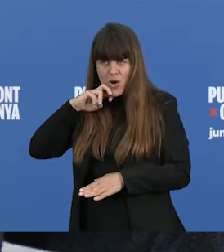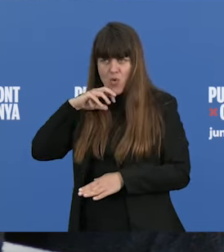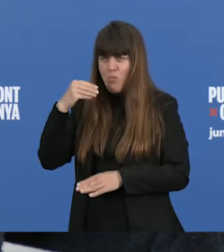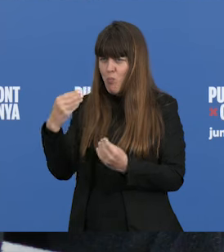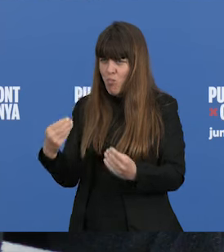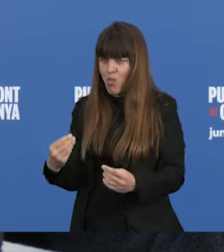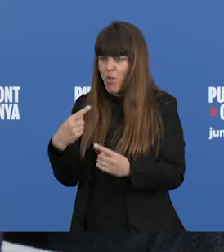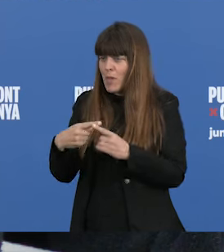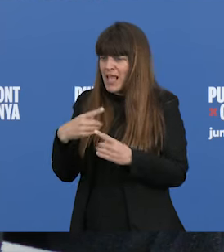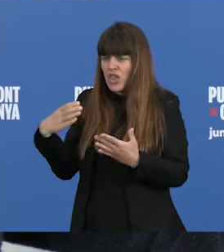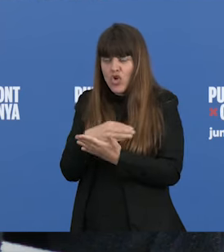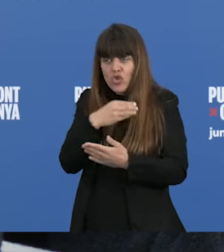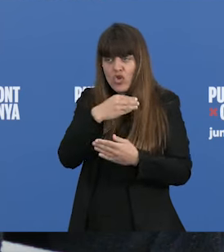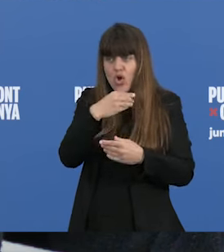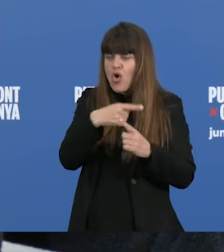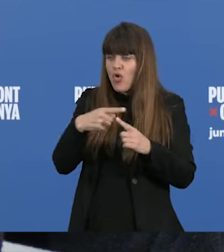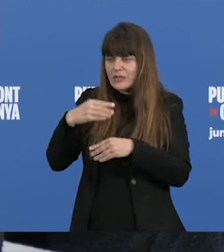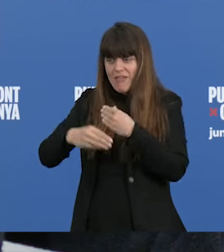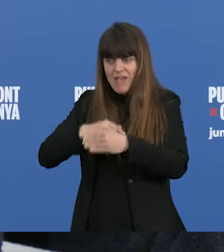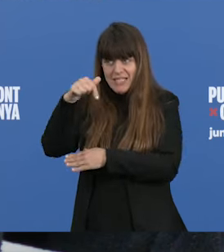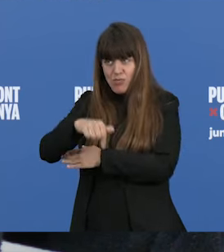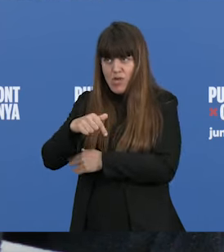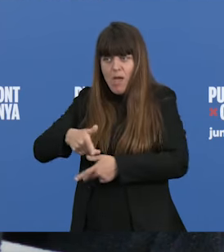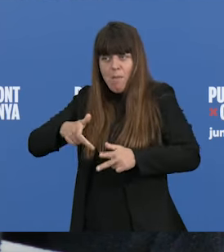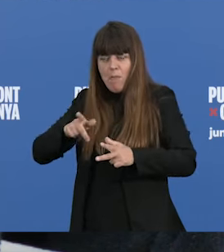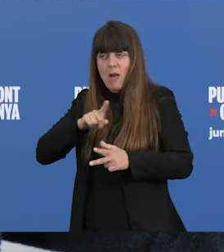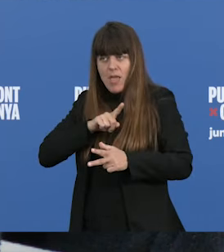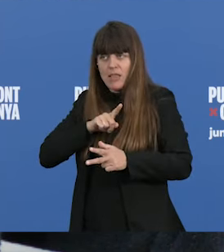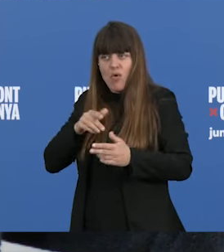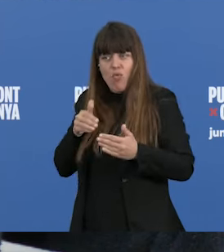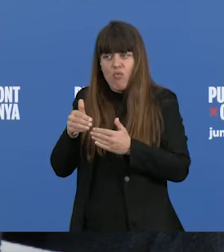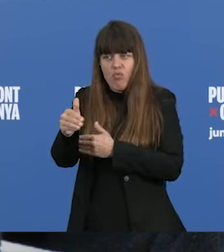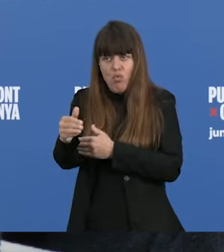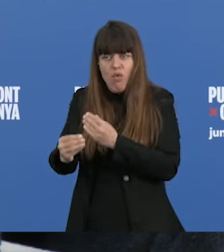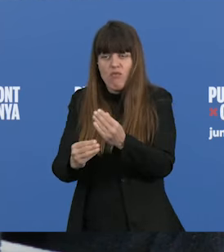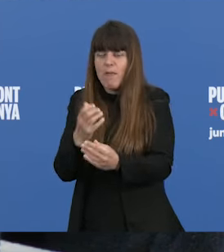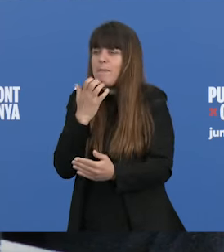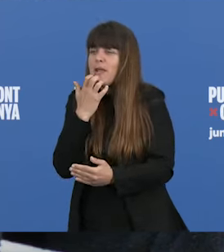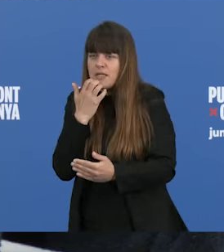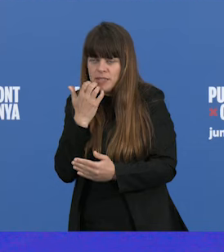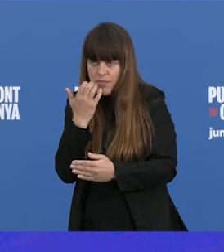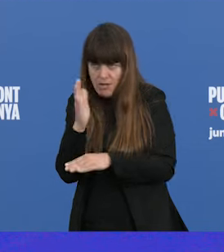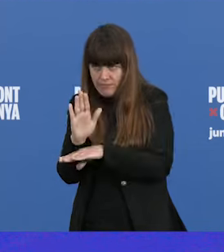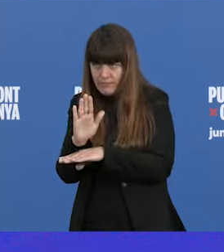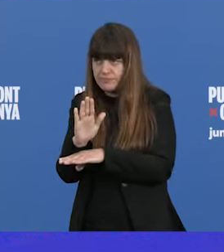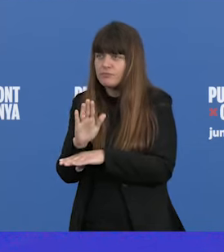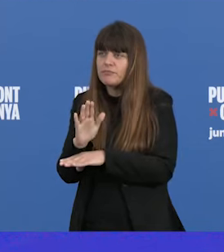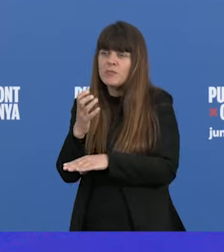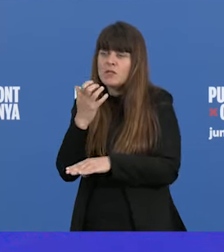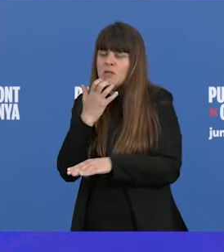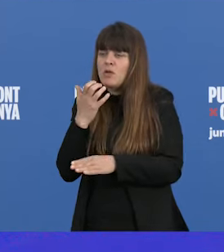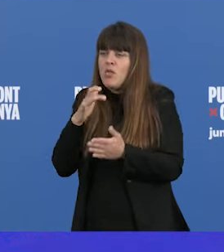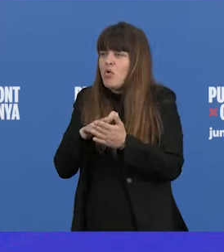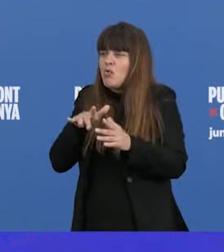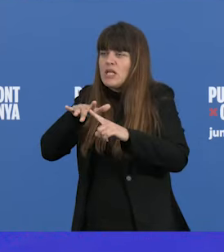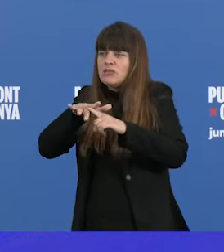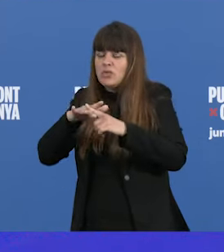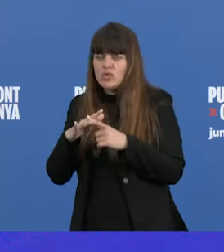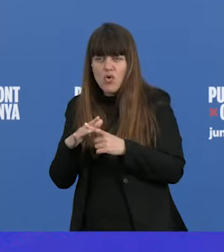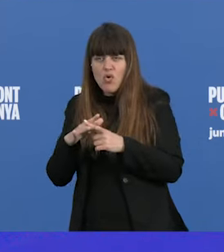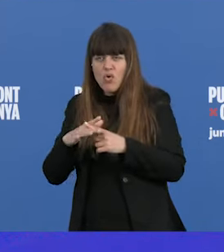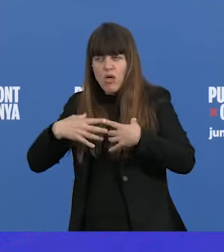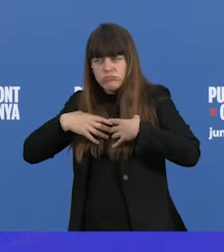valor, perquè totes aquelles que faig avui són les que em permeten fer aquelles que faré demà. Per exemple,